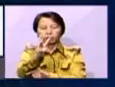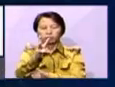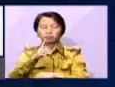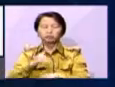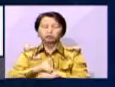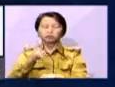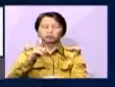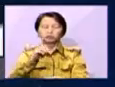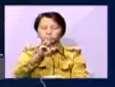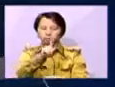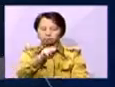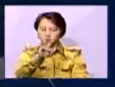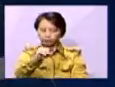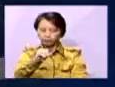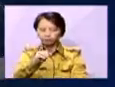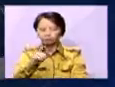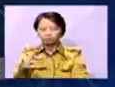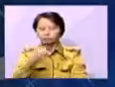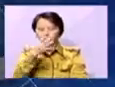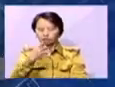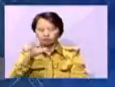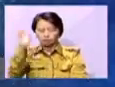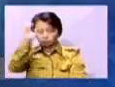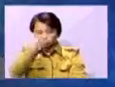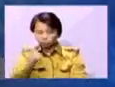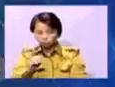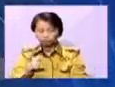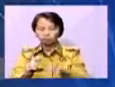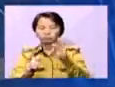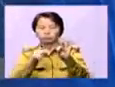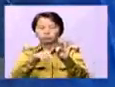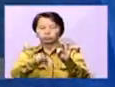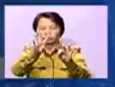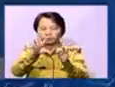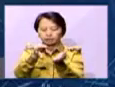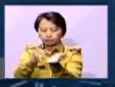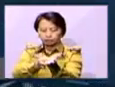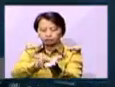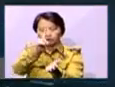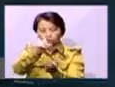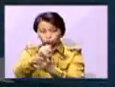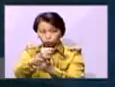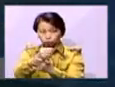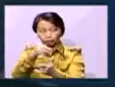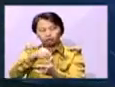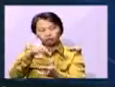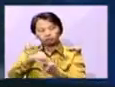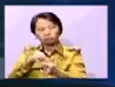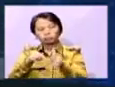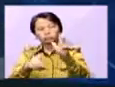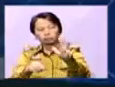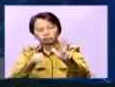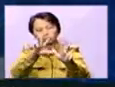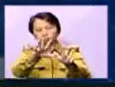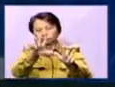Negara. Beliau turut mengumumkan dividen interim 9.4 sen sesaham atau kira-kira